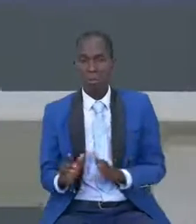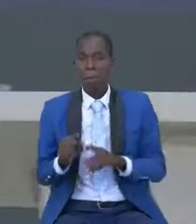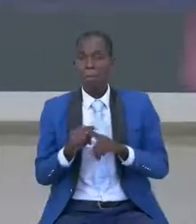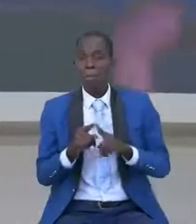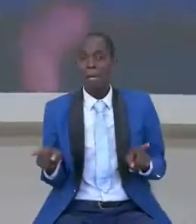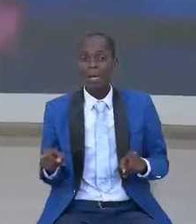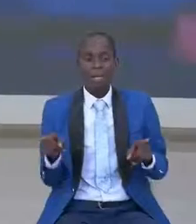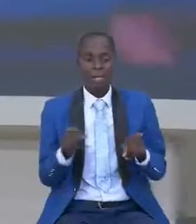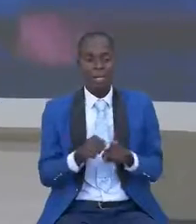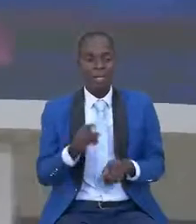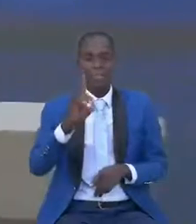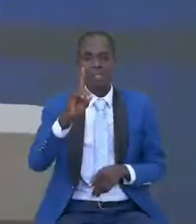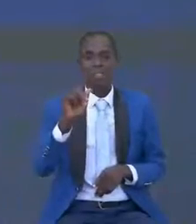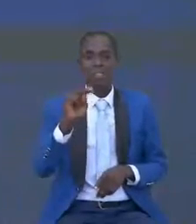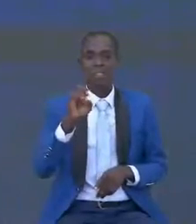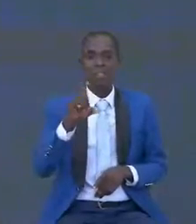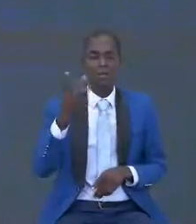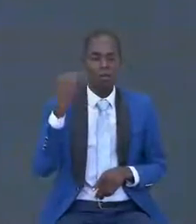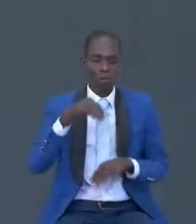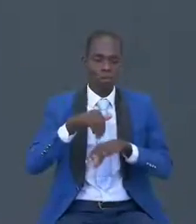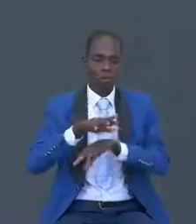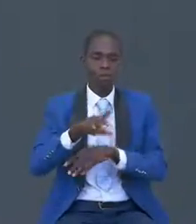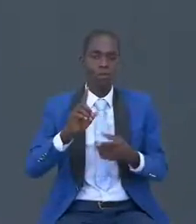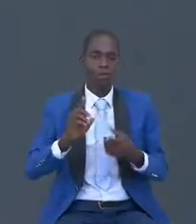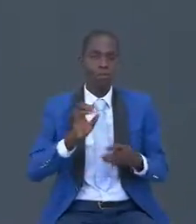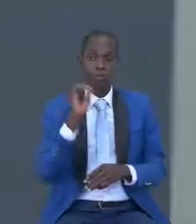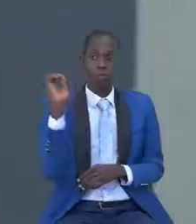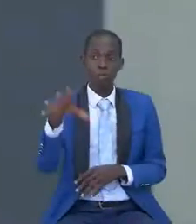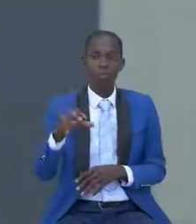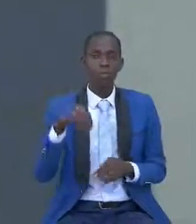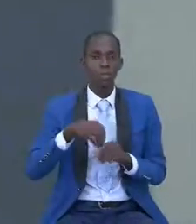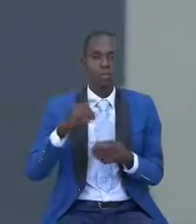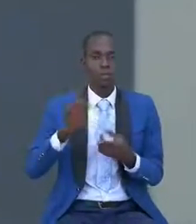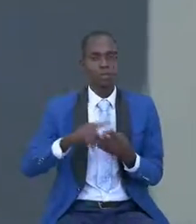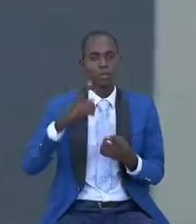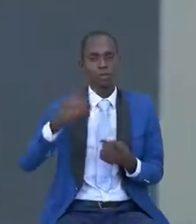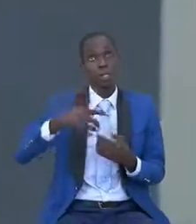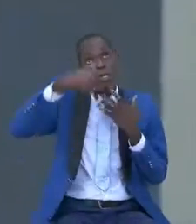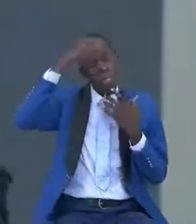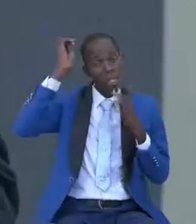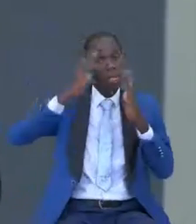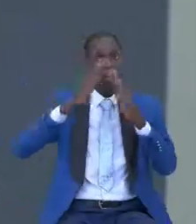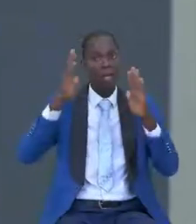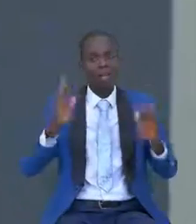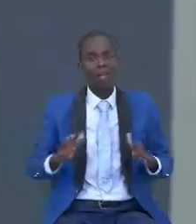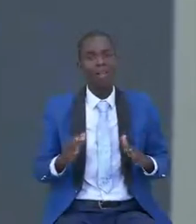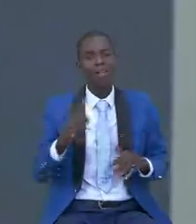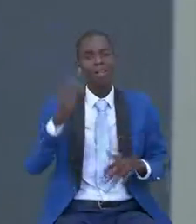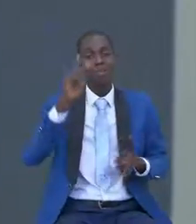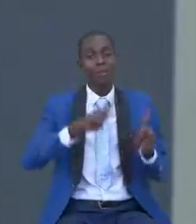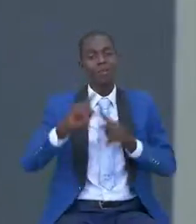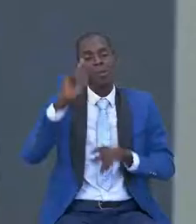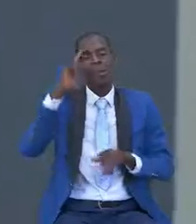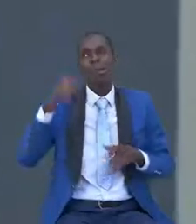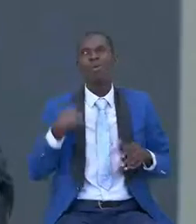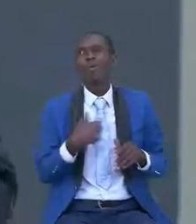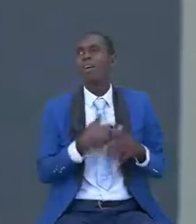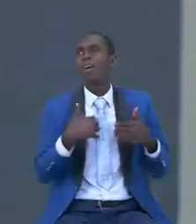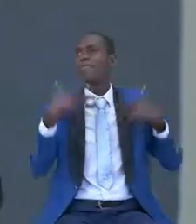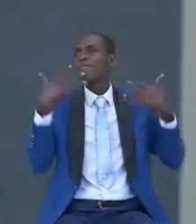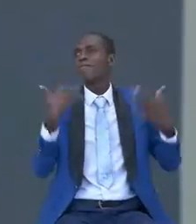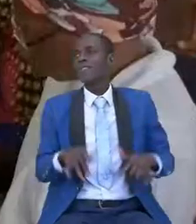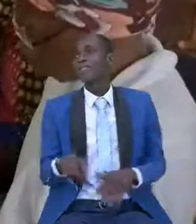comme ils l'ont jeté dans la fosse au lion, ils pensaient que nous l'avons achevé. Personne